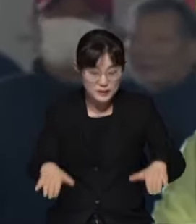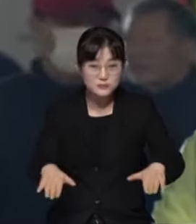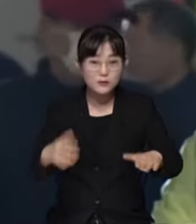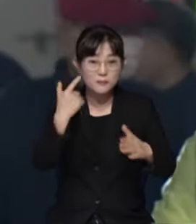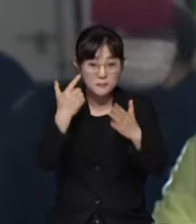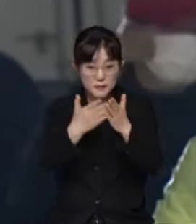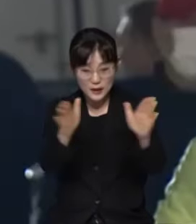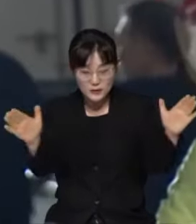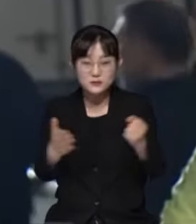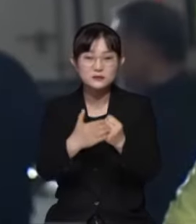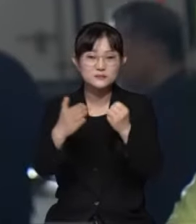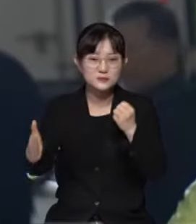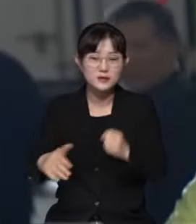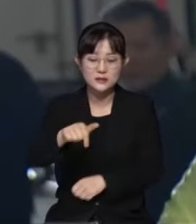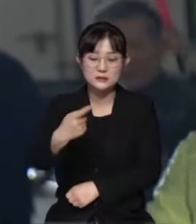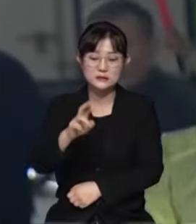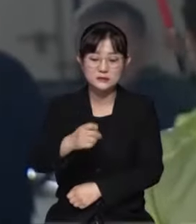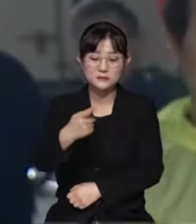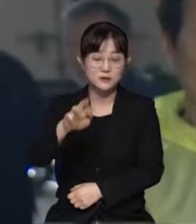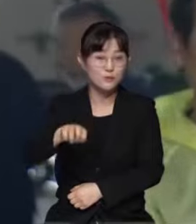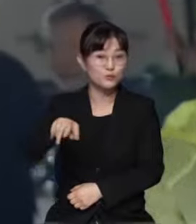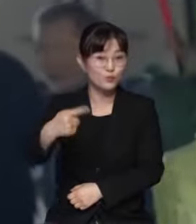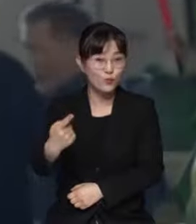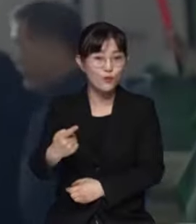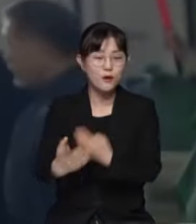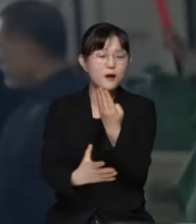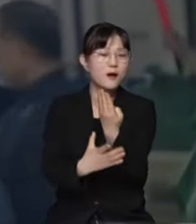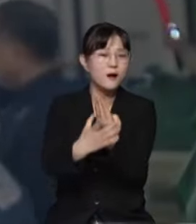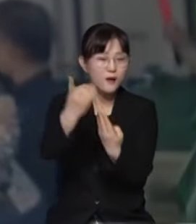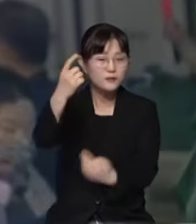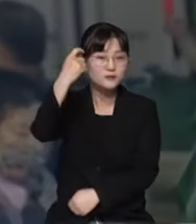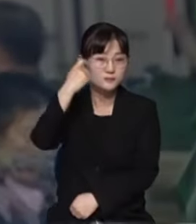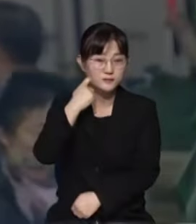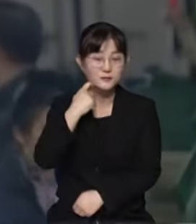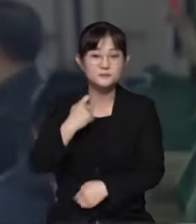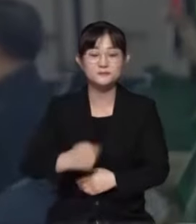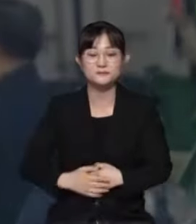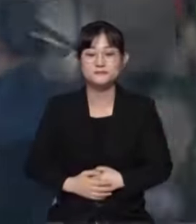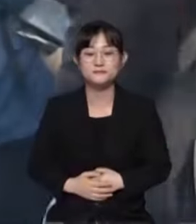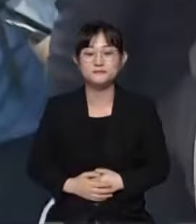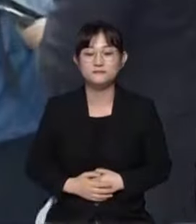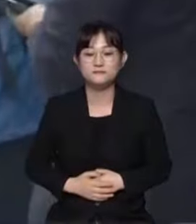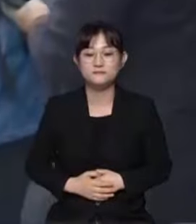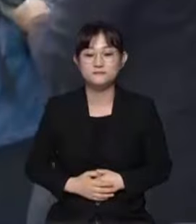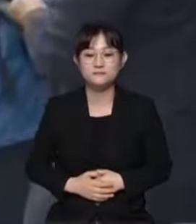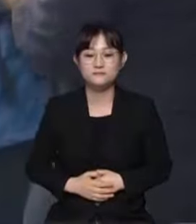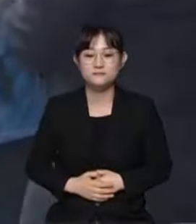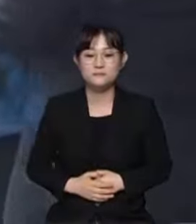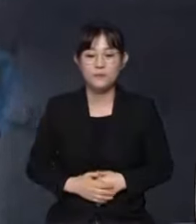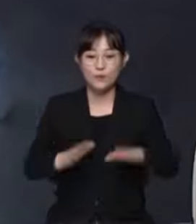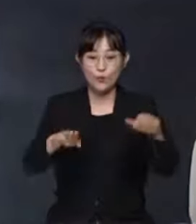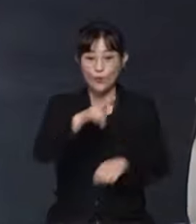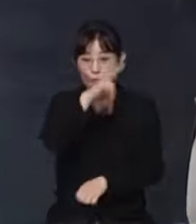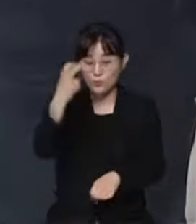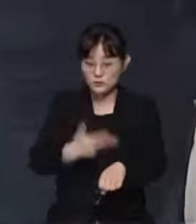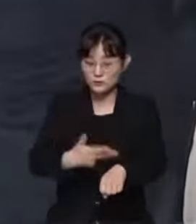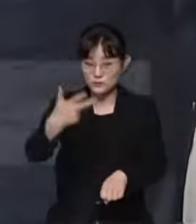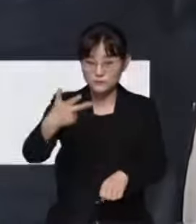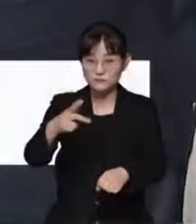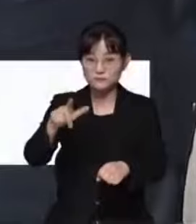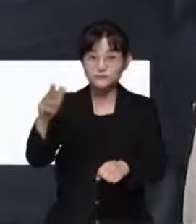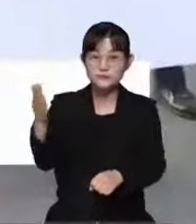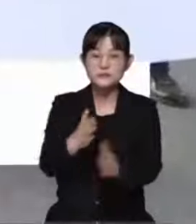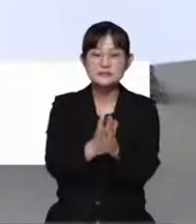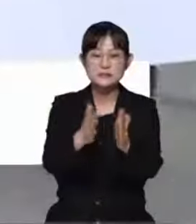개방감이 더해지면서 마치 이곳 금남로 일대가 하나의 무대가 된 듯한 인상을 주고 있습니다. 오늘 오후 7시부터